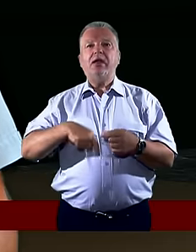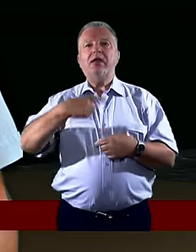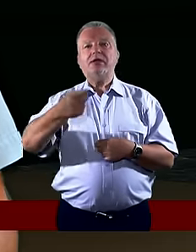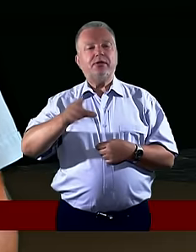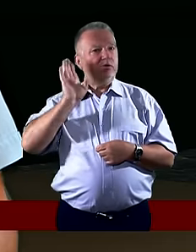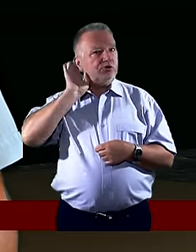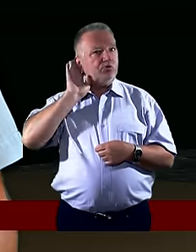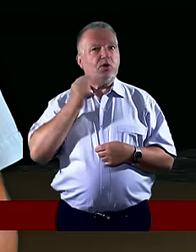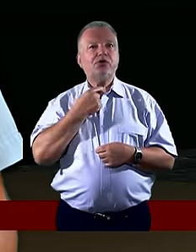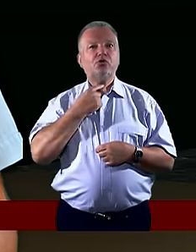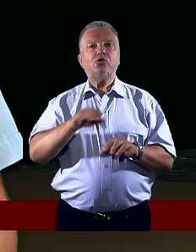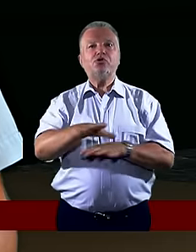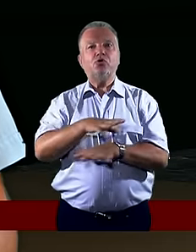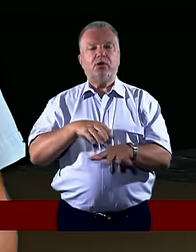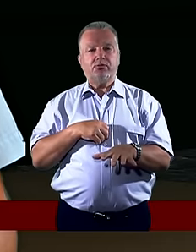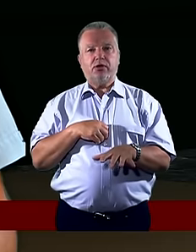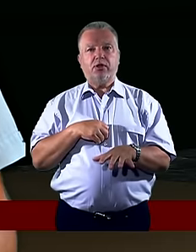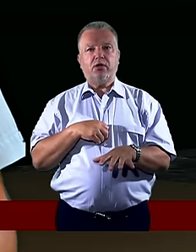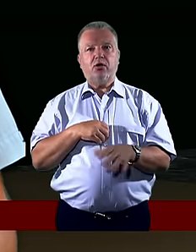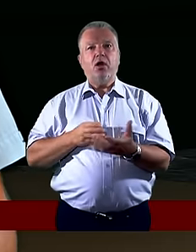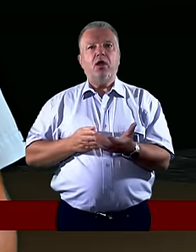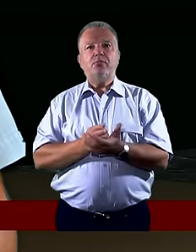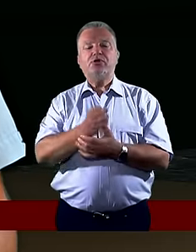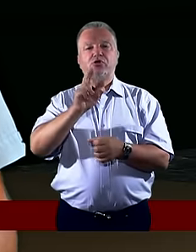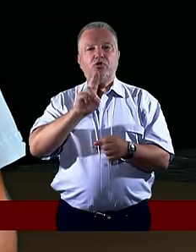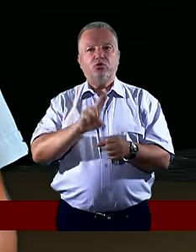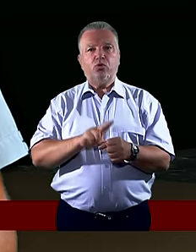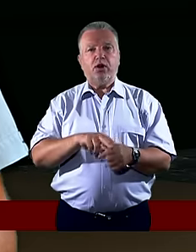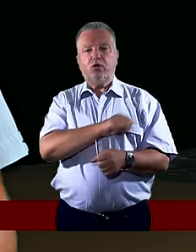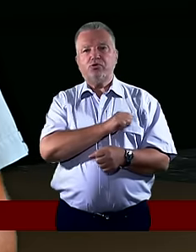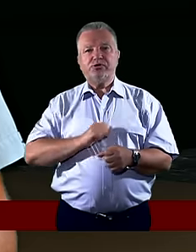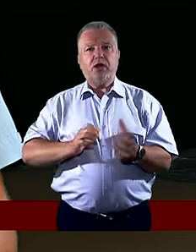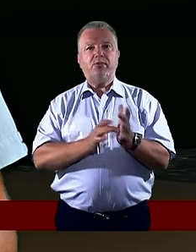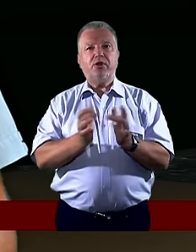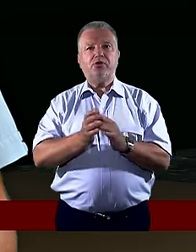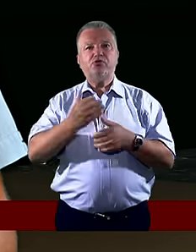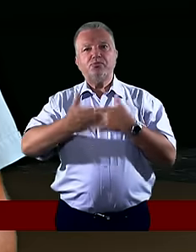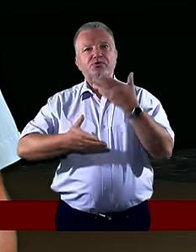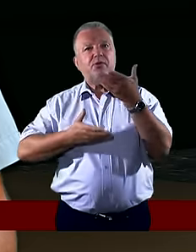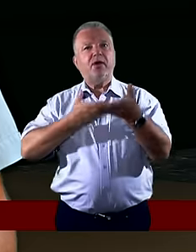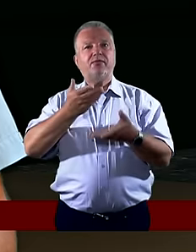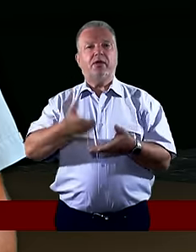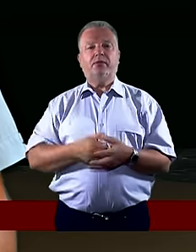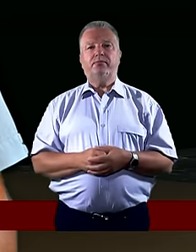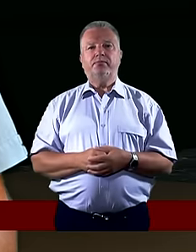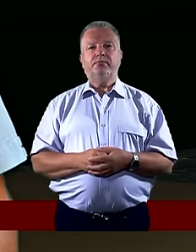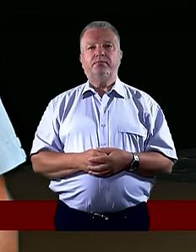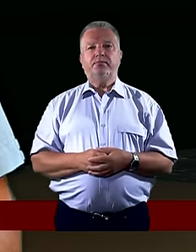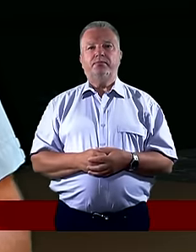A następnie wsłuchiwać się głos Ducha Świętego, przez którego sam Pan Jezus